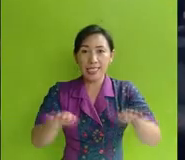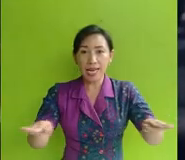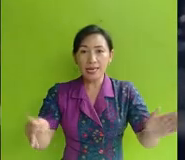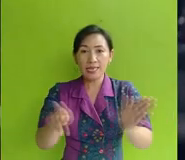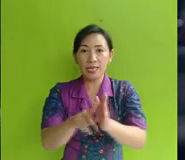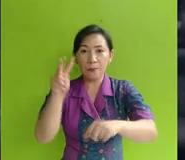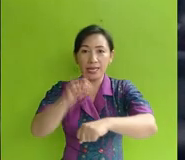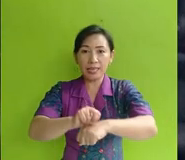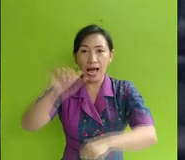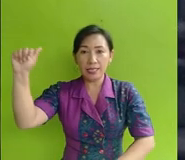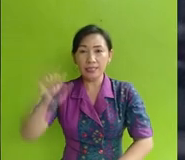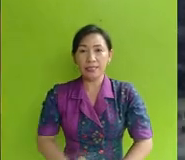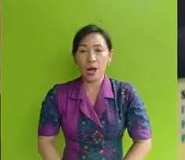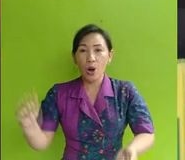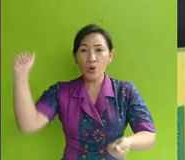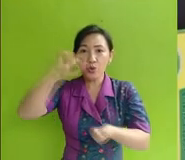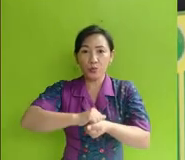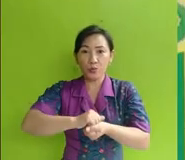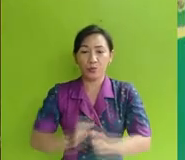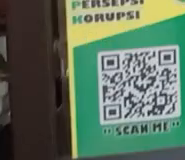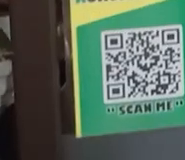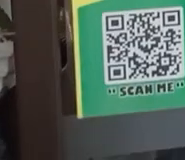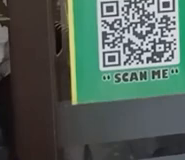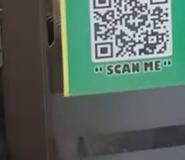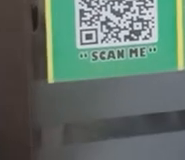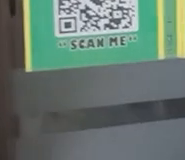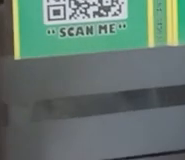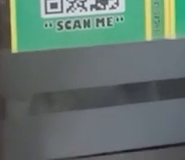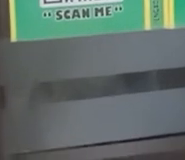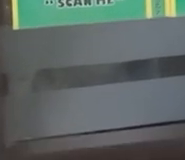2. Meja Kepaniteraan Hukum,